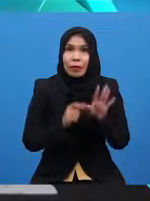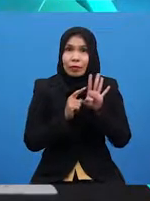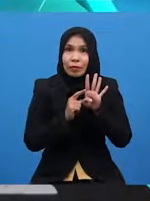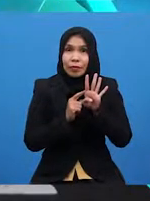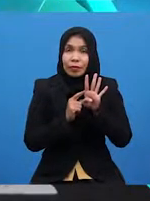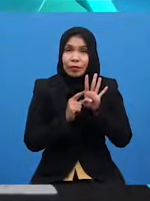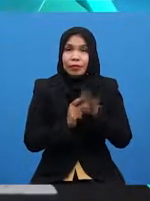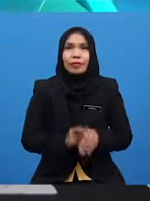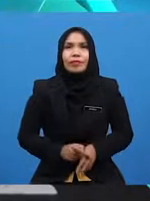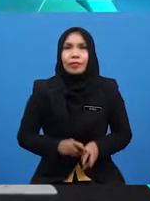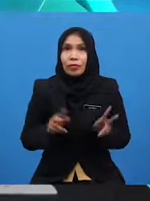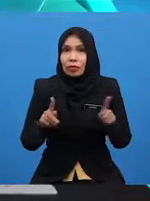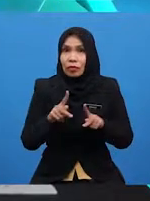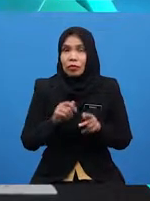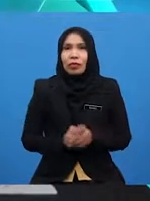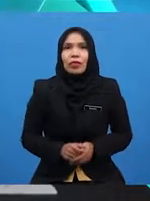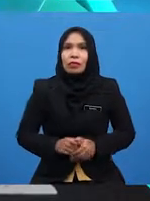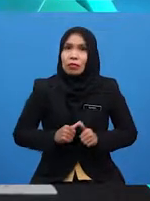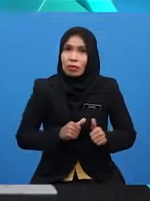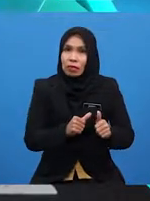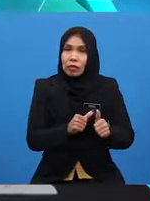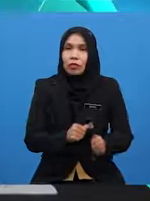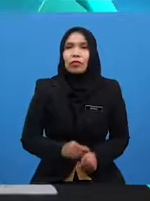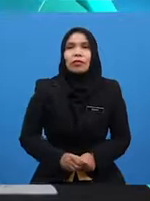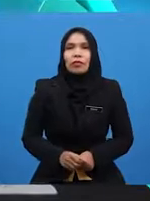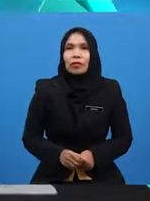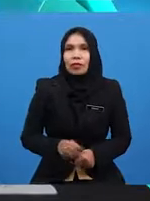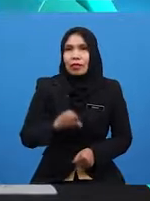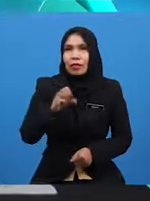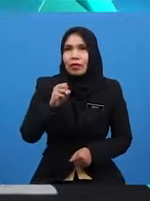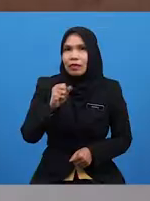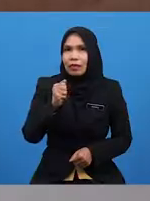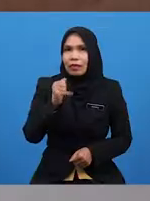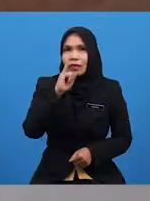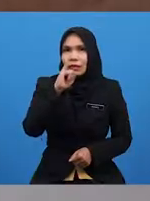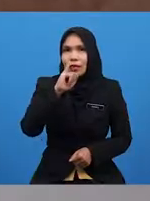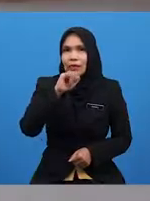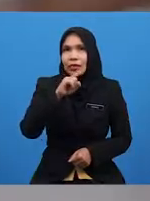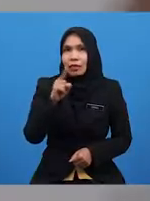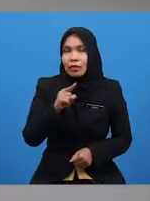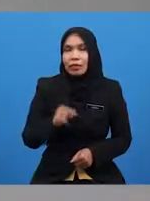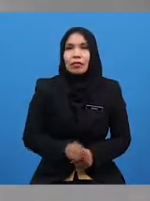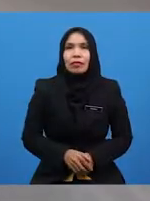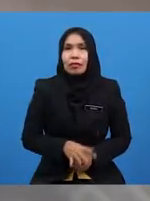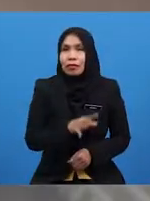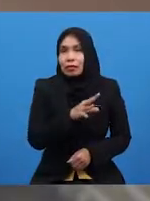Langkah empat, kotak mengikut saiz dan bentuk yang dikehendaki.